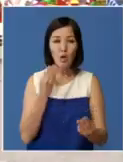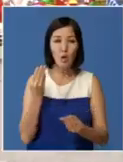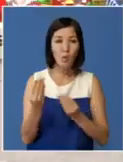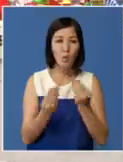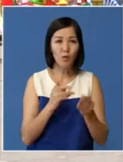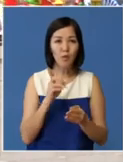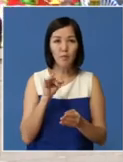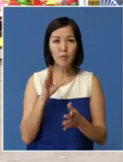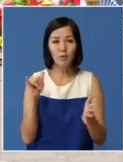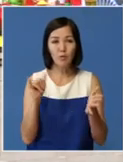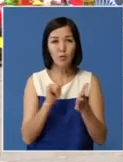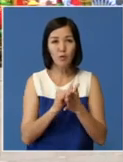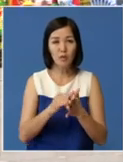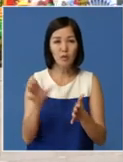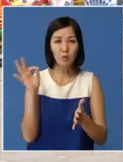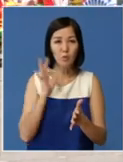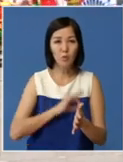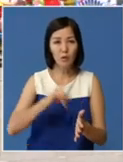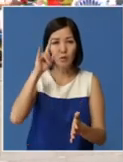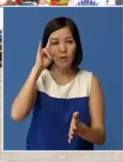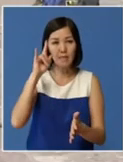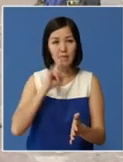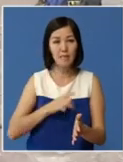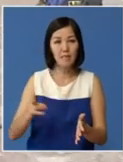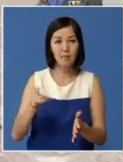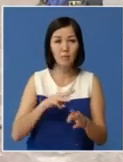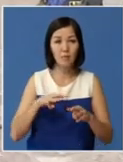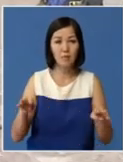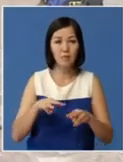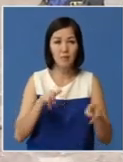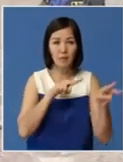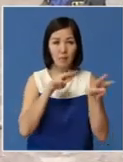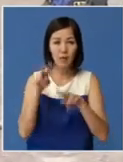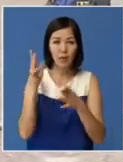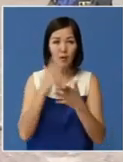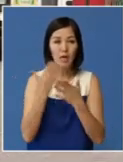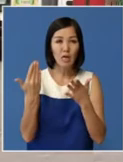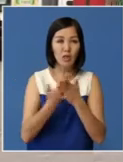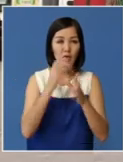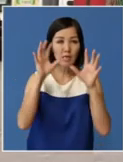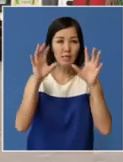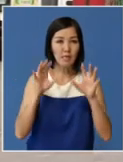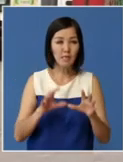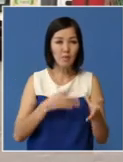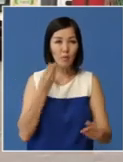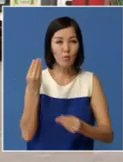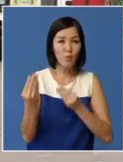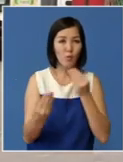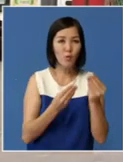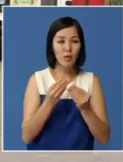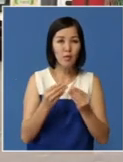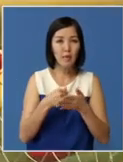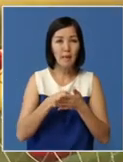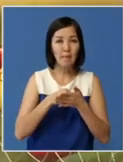мен қолданылуын Қазақстан Республикасының ішкі істер министрлігі бақылауға алмақ. Жаңа заңнама бойынша аттракциондардың бекітілуі қатаң